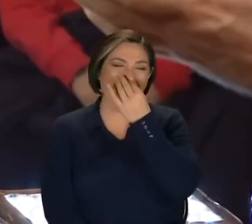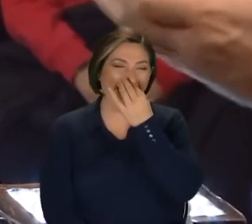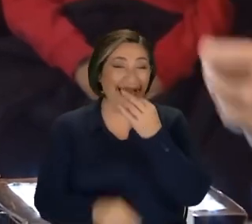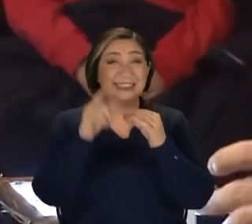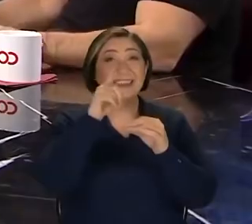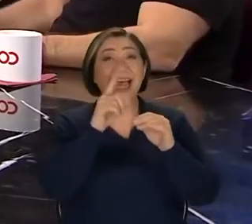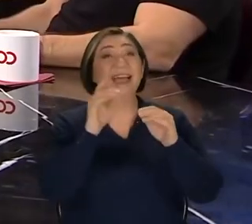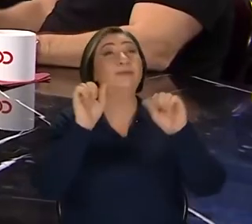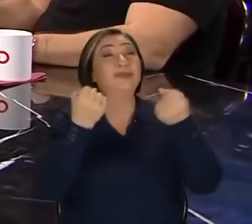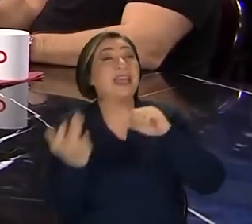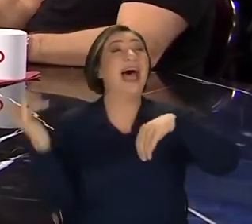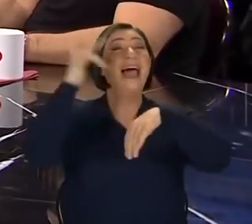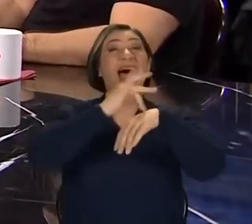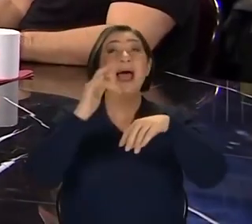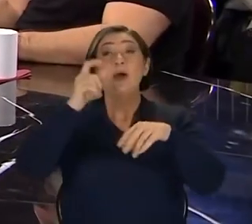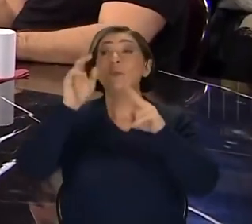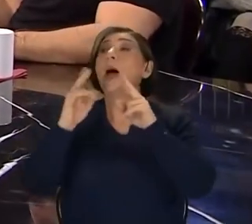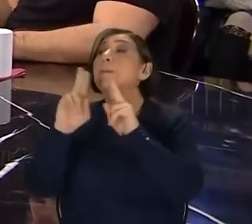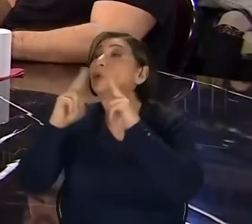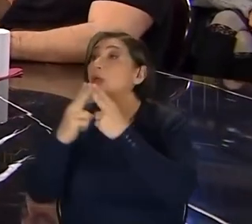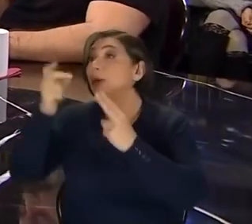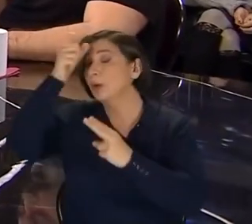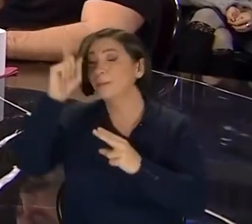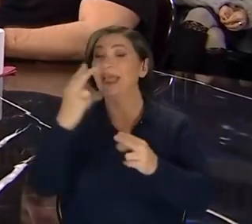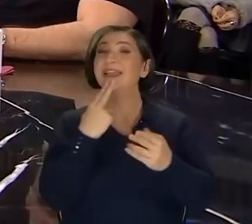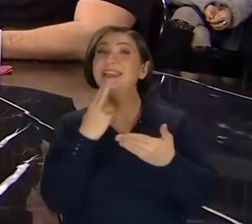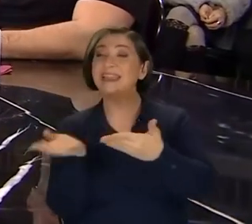Neredesin? Alaska'dayım. Ama dünyanın ve Türkiye'nin. Ya bir kadın